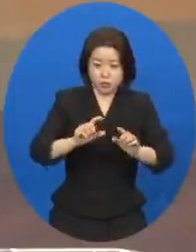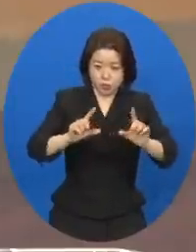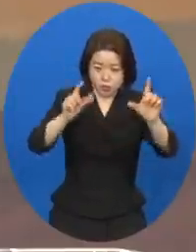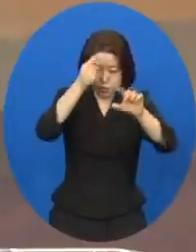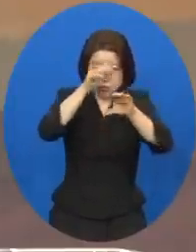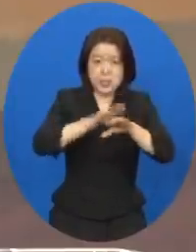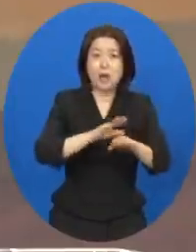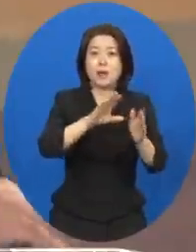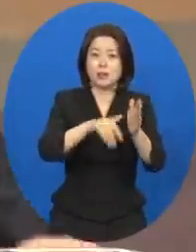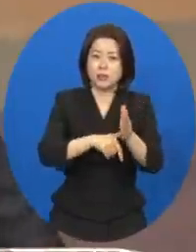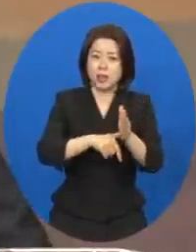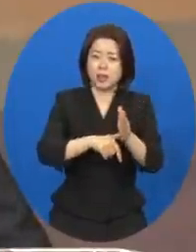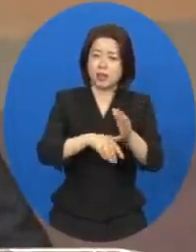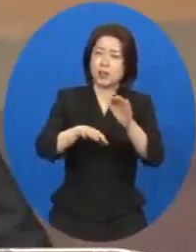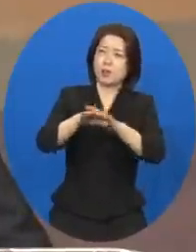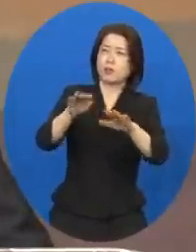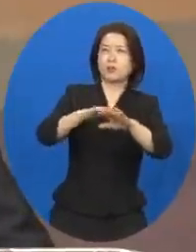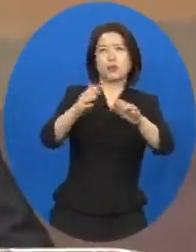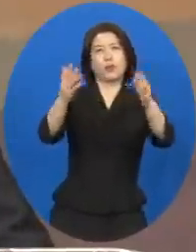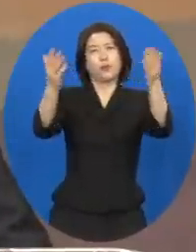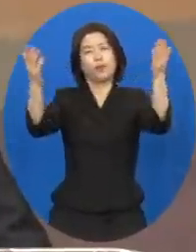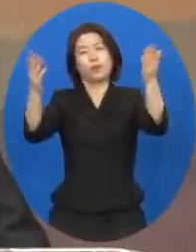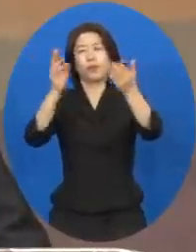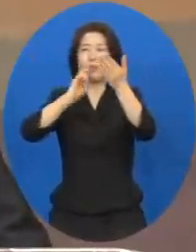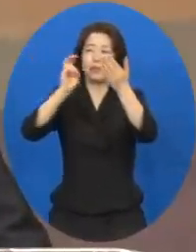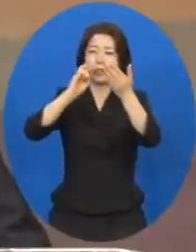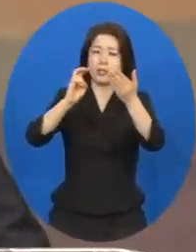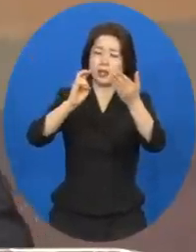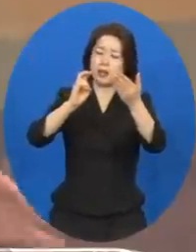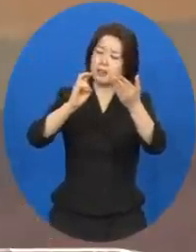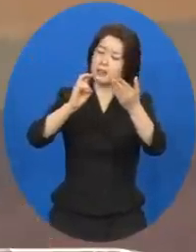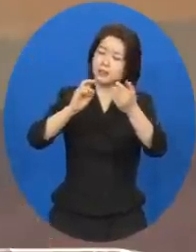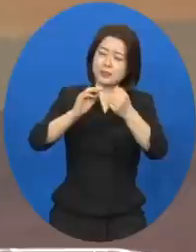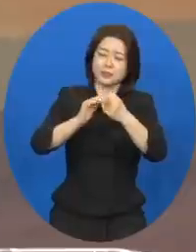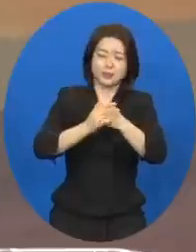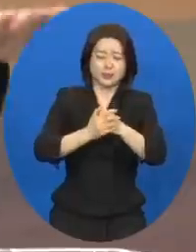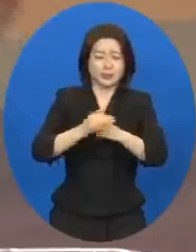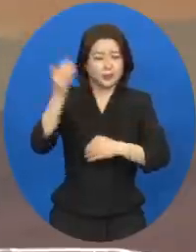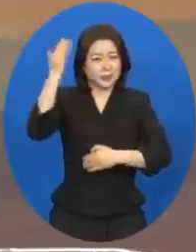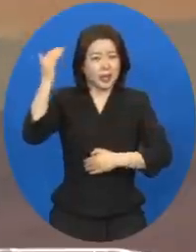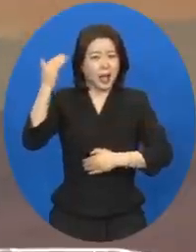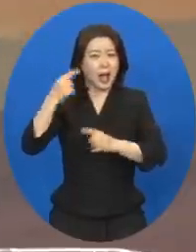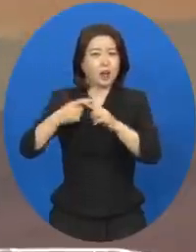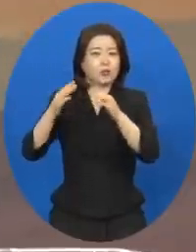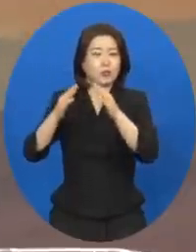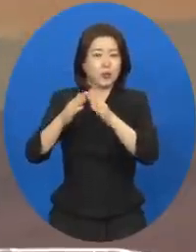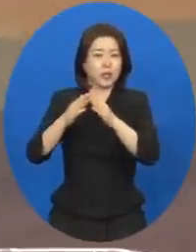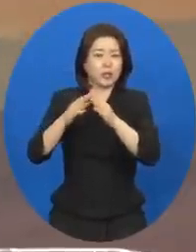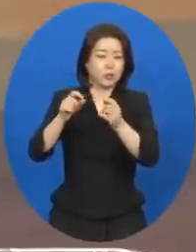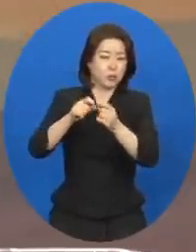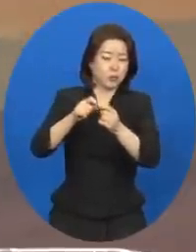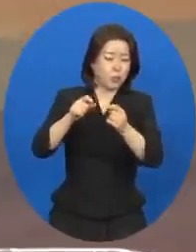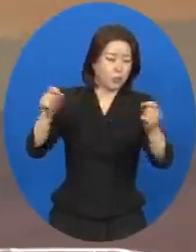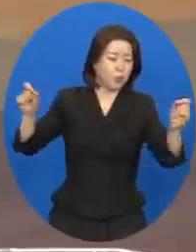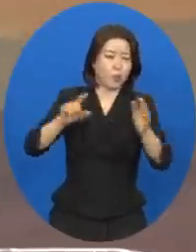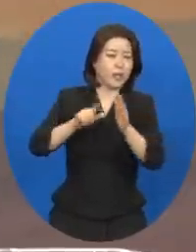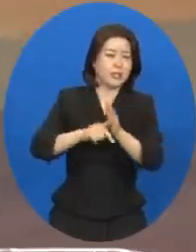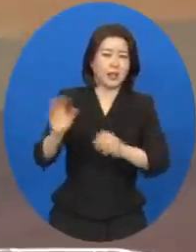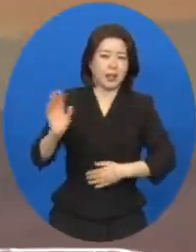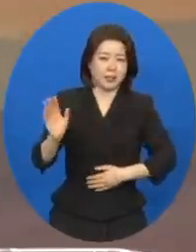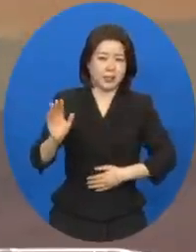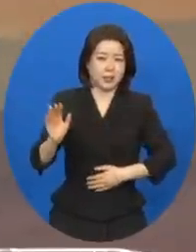분위기에 찬양은 한국교회가 얼마 전부터 그런 분위기로 갔습니다.